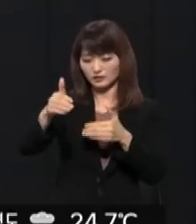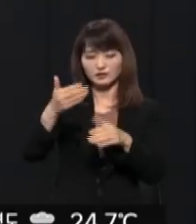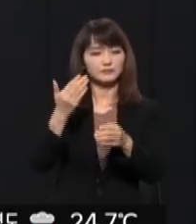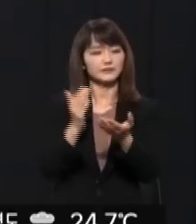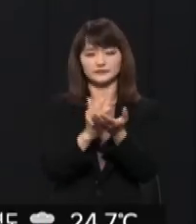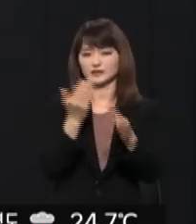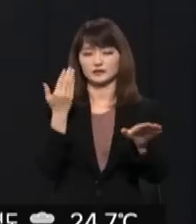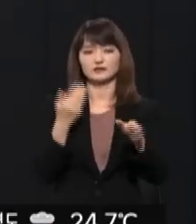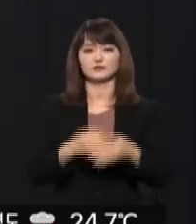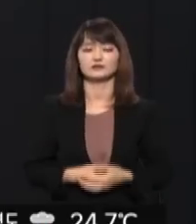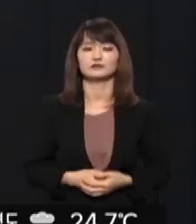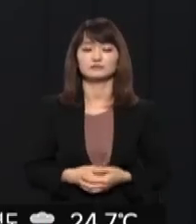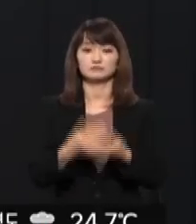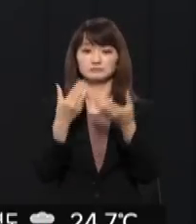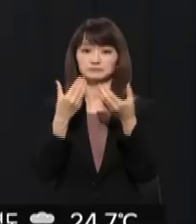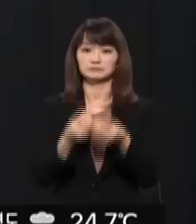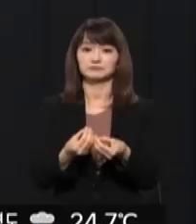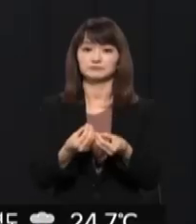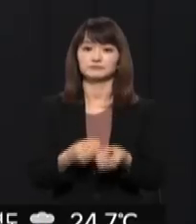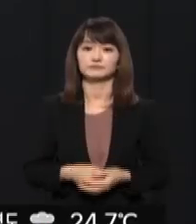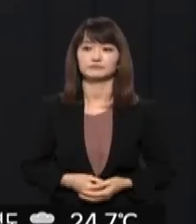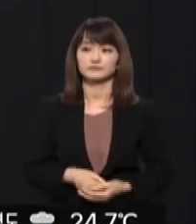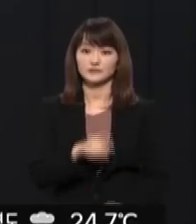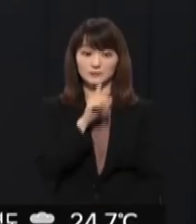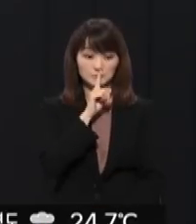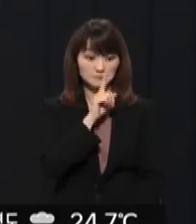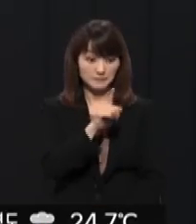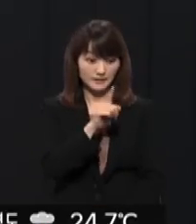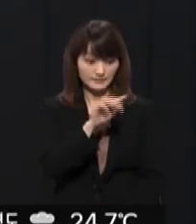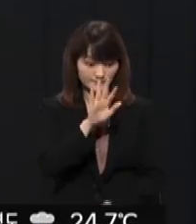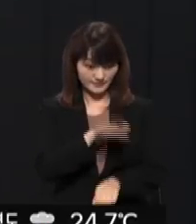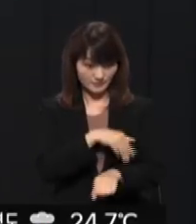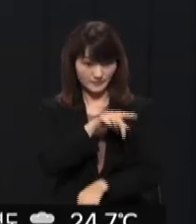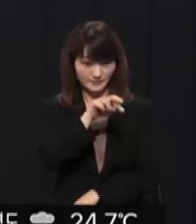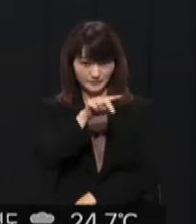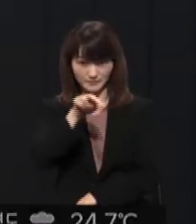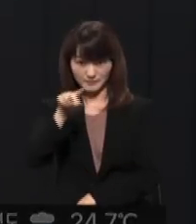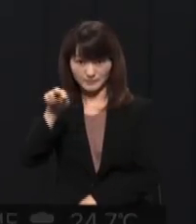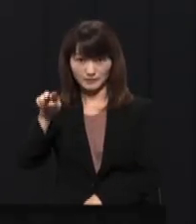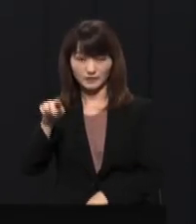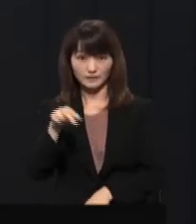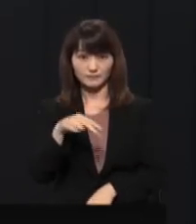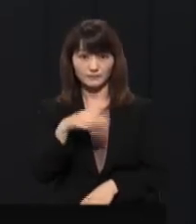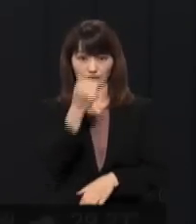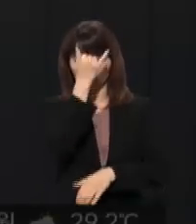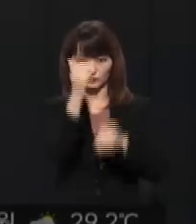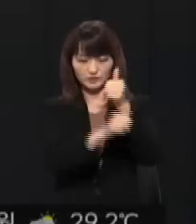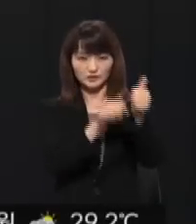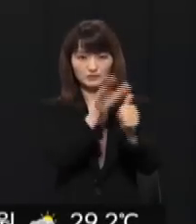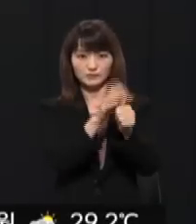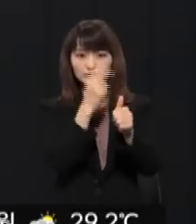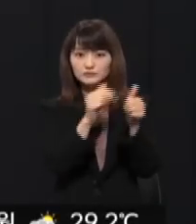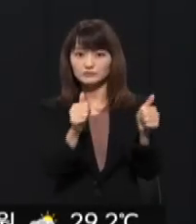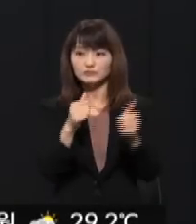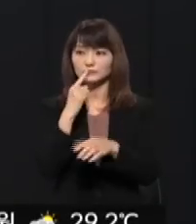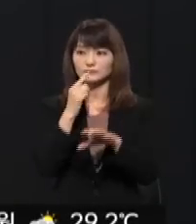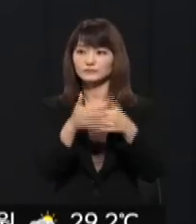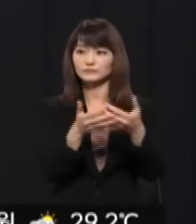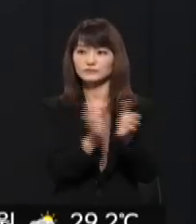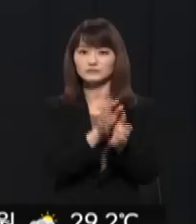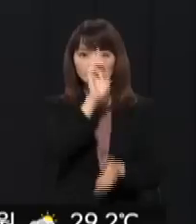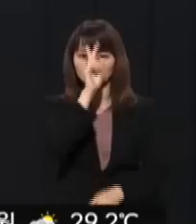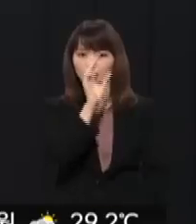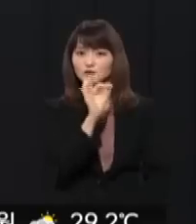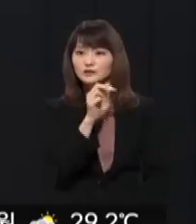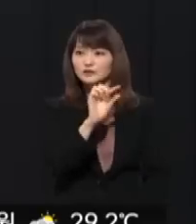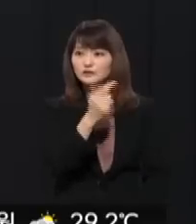내용들이고 그렇게 따지면 예를 들면 이런 발언 하나를 다 문제 삼아서 인류에서 심사한다 그러면 민주당 같은 경우에는